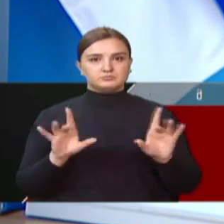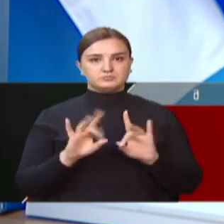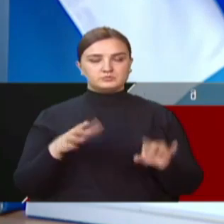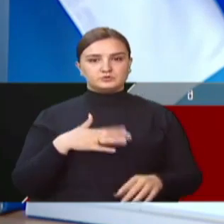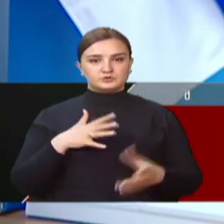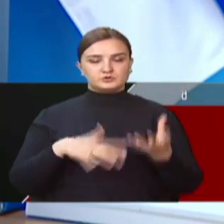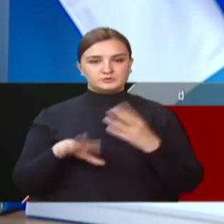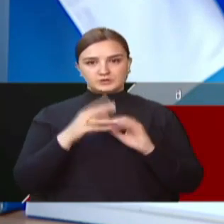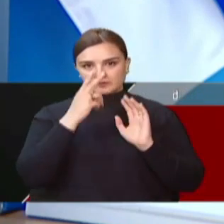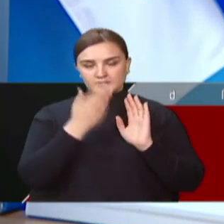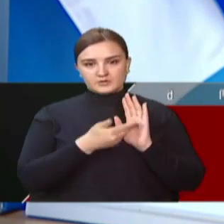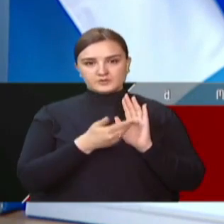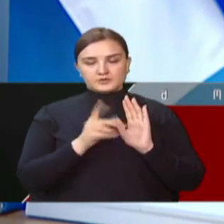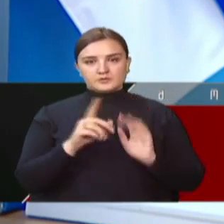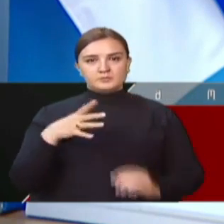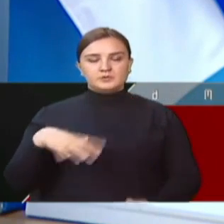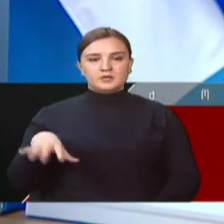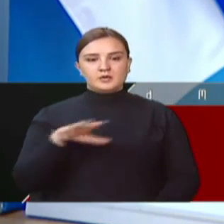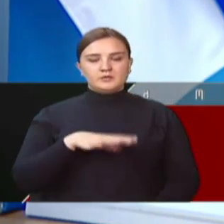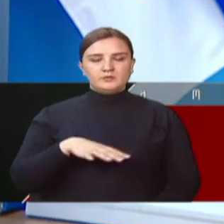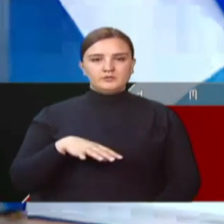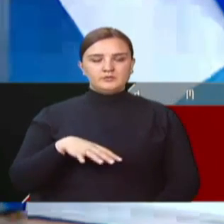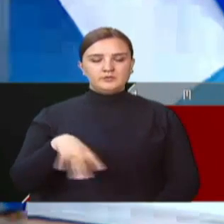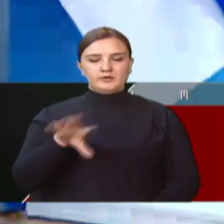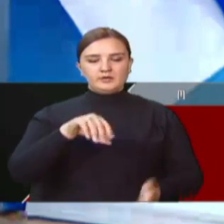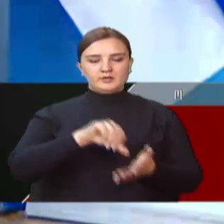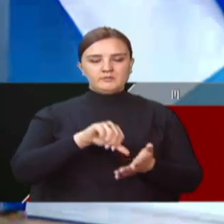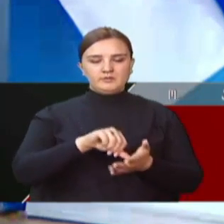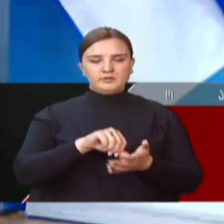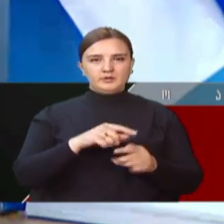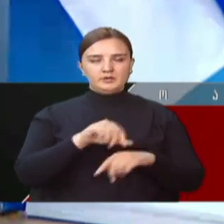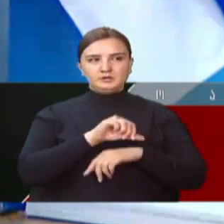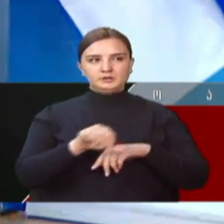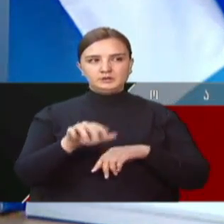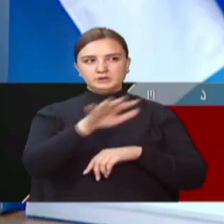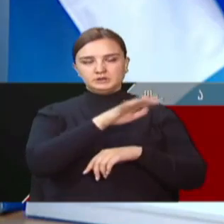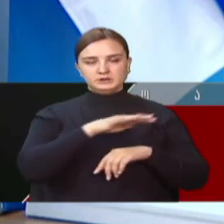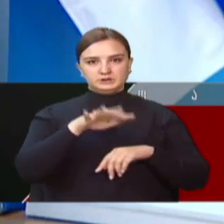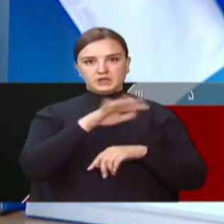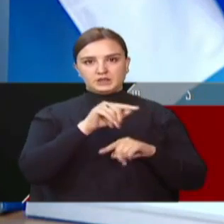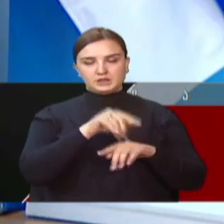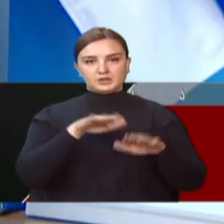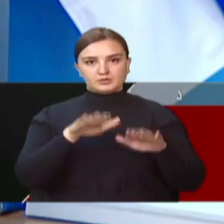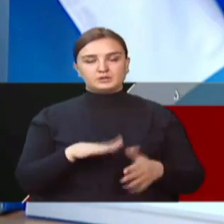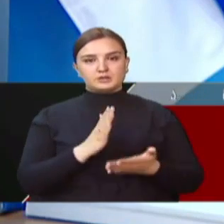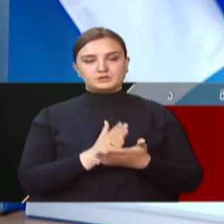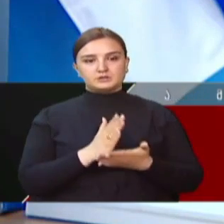ჩვენ ვაჩვენოთ, რომ საქართველოს ყველა წარმომადგენელი საგარეო ასპარეზზე